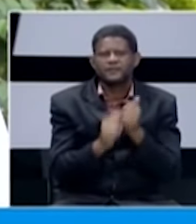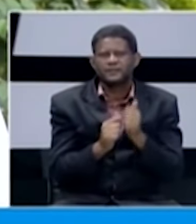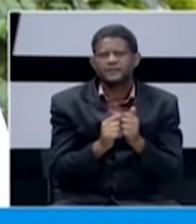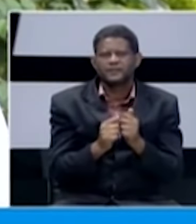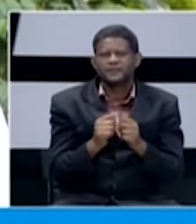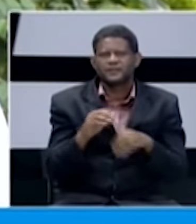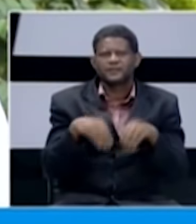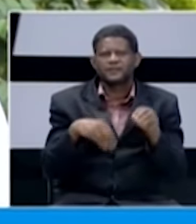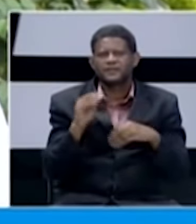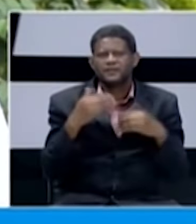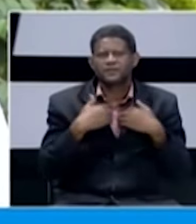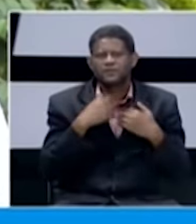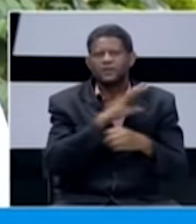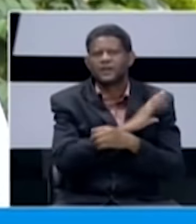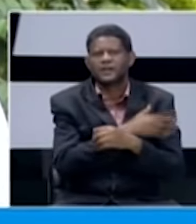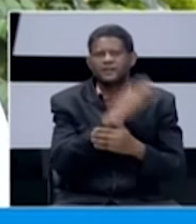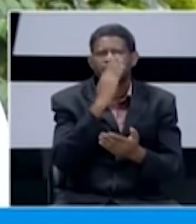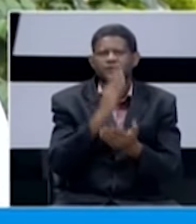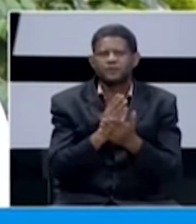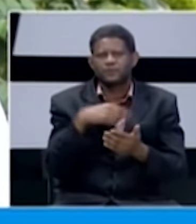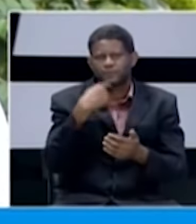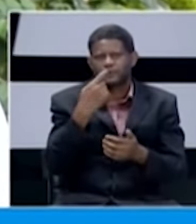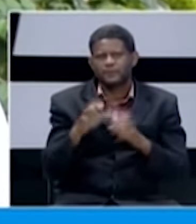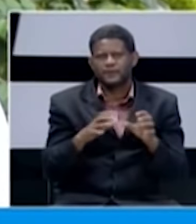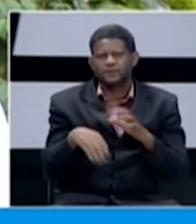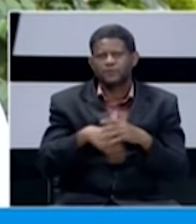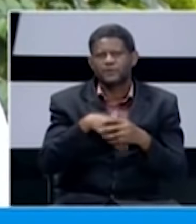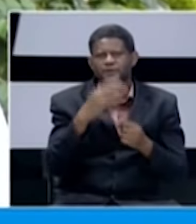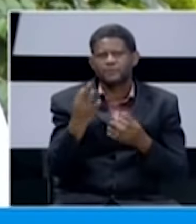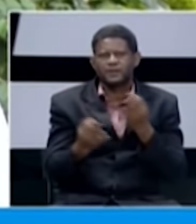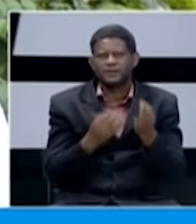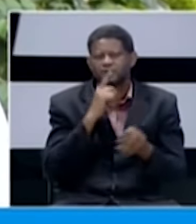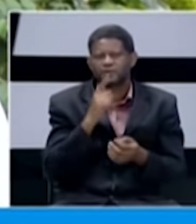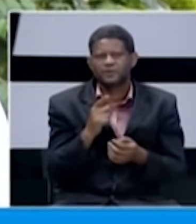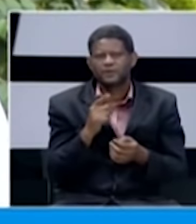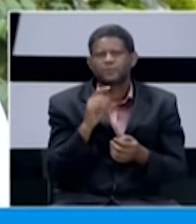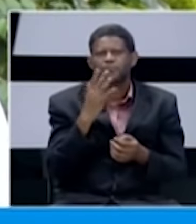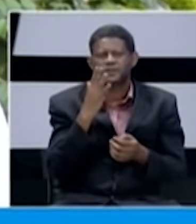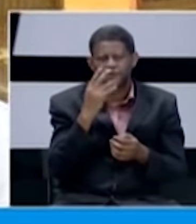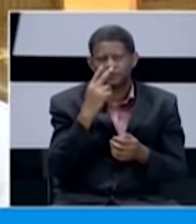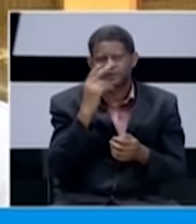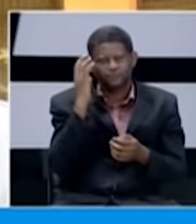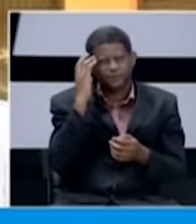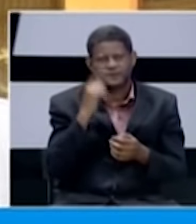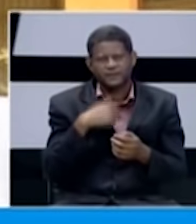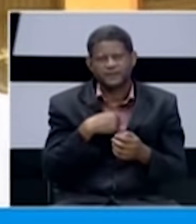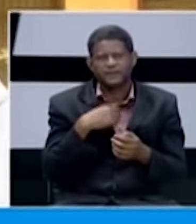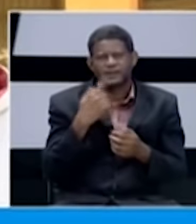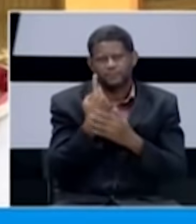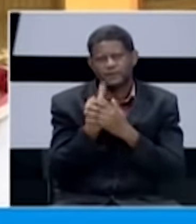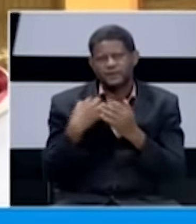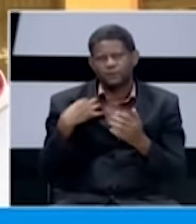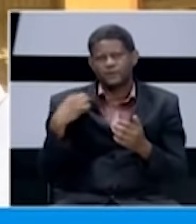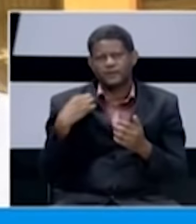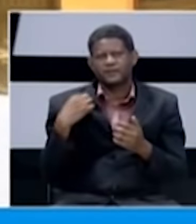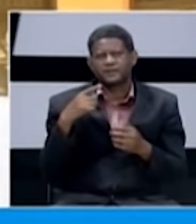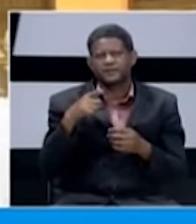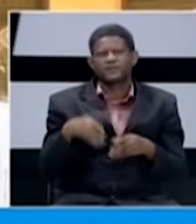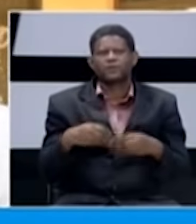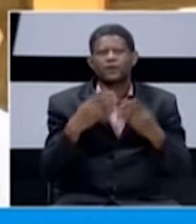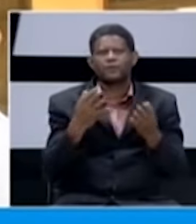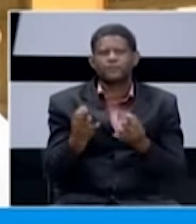لكساس اللحيلي تطول مبال لوصة مجلسي مسؤولي سمعن لايه مالتي انا بقليتو زحوه